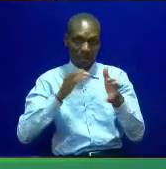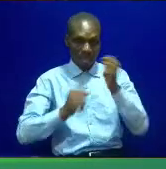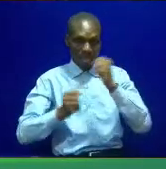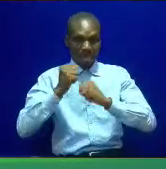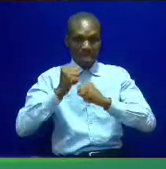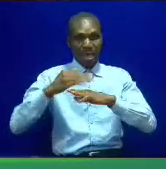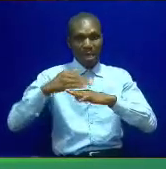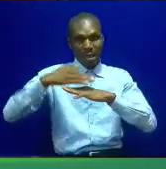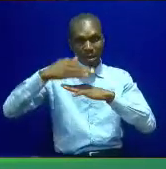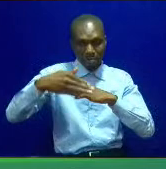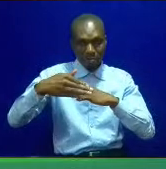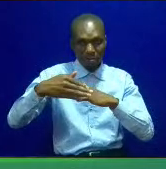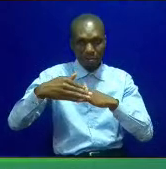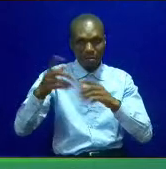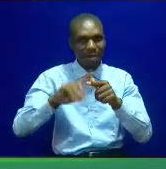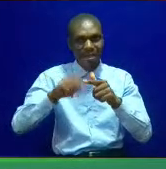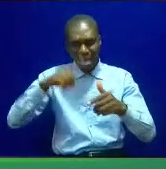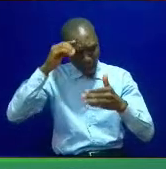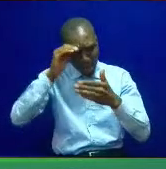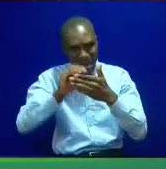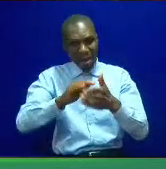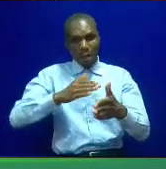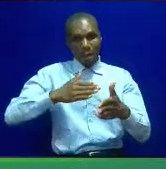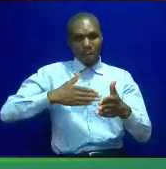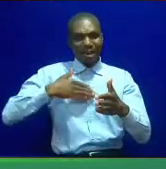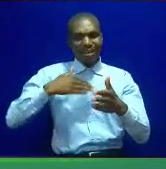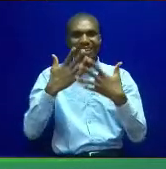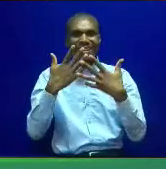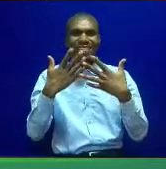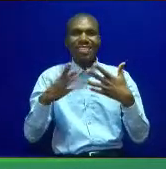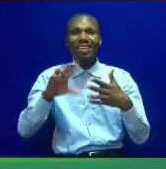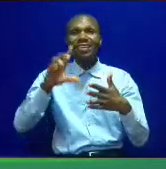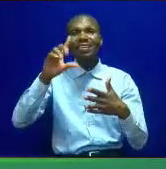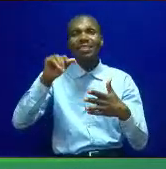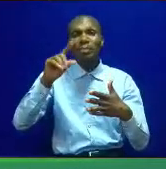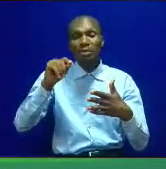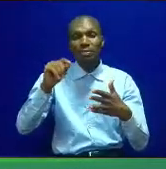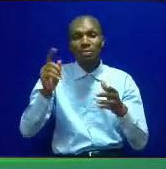cha oko se mergo ane ngolinga ebindo bira nense